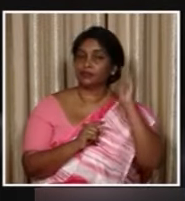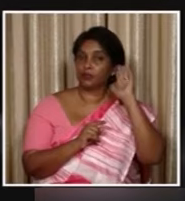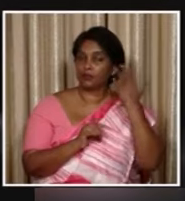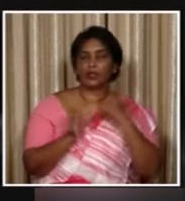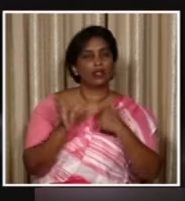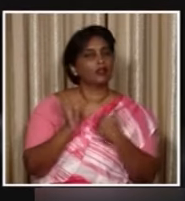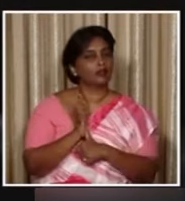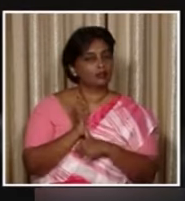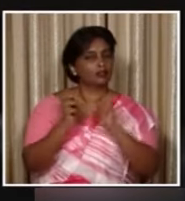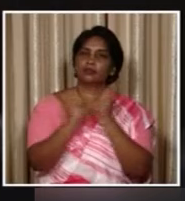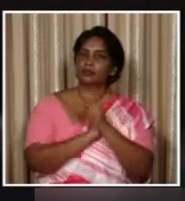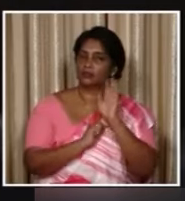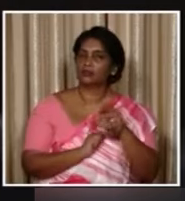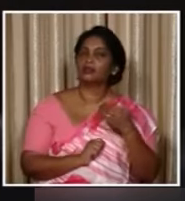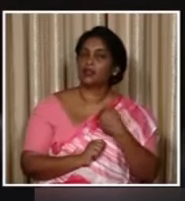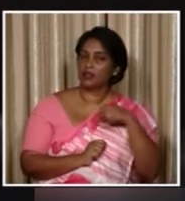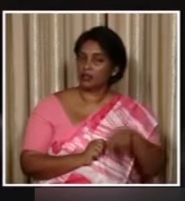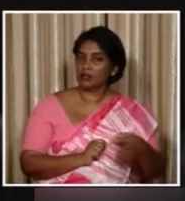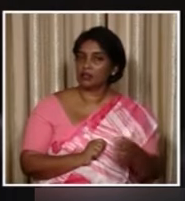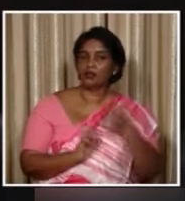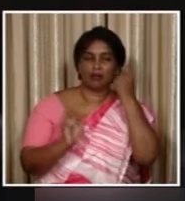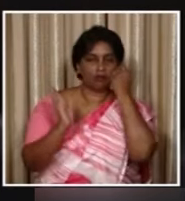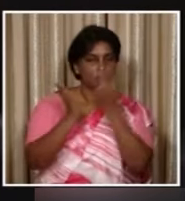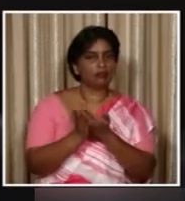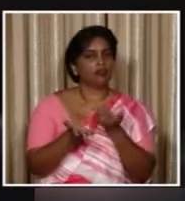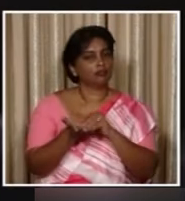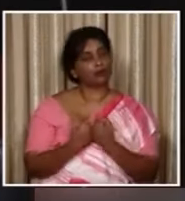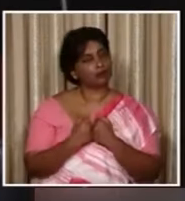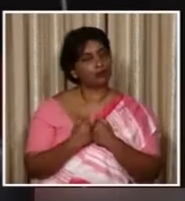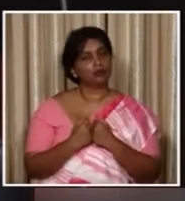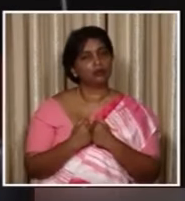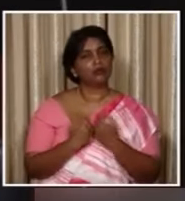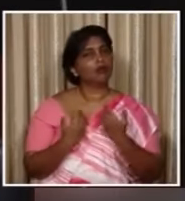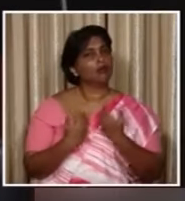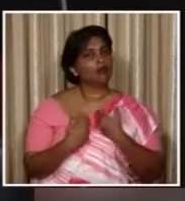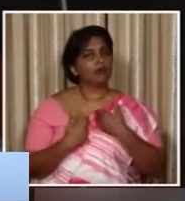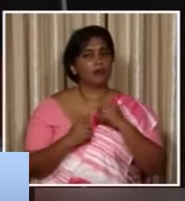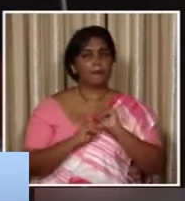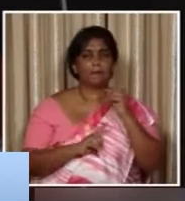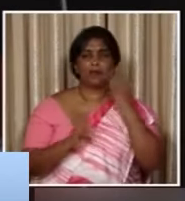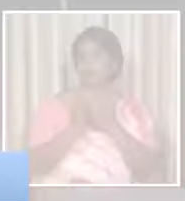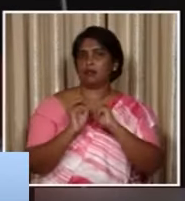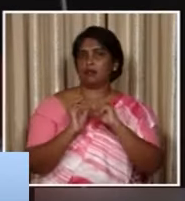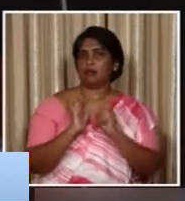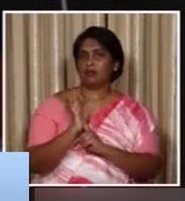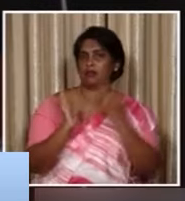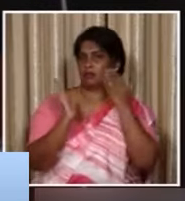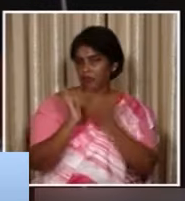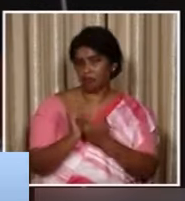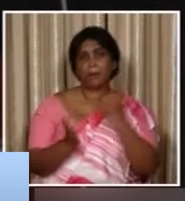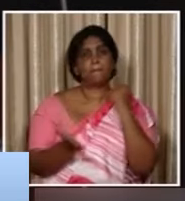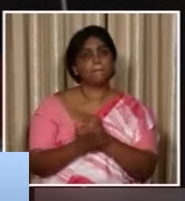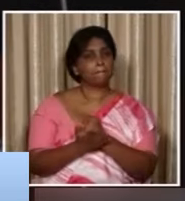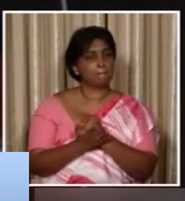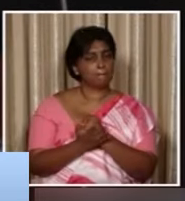පනත වෙනස් කිරීම තමයි අද දිනේ යෝජනා වෙන්නේ. මේක යාවත්කාලීන කිරීම. මේ අපි ගේනවා පාර්ලිමේන්තුවට පනතක් අද අපි ගේනවා